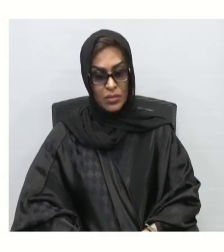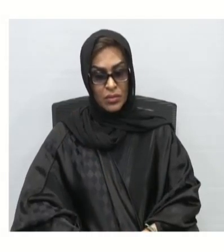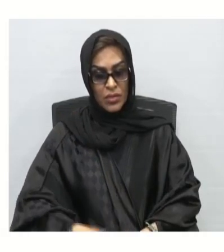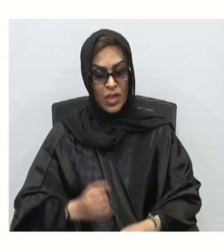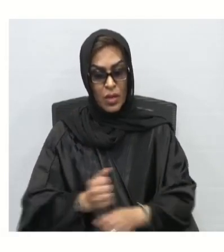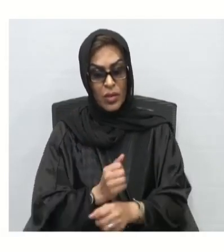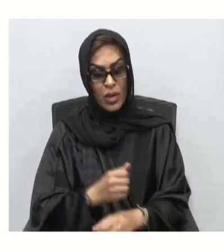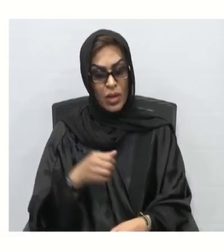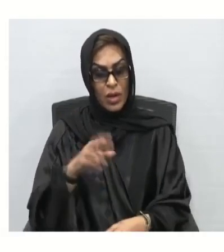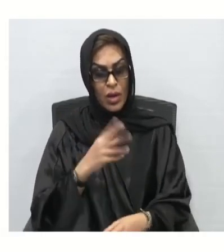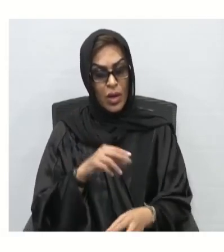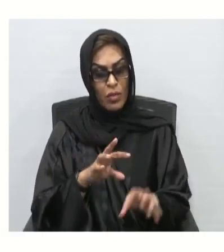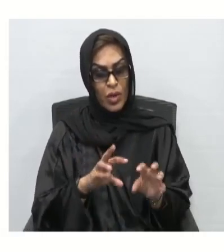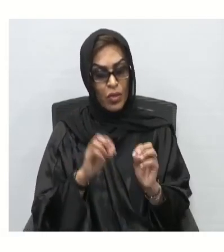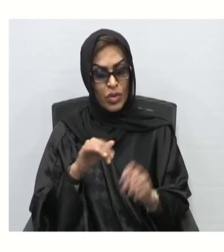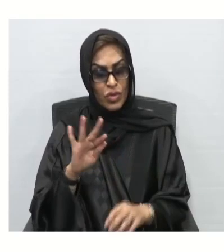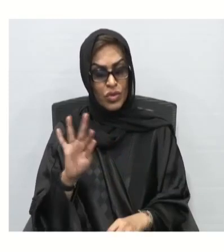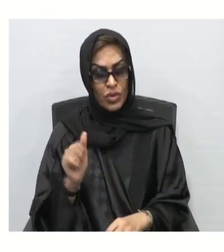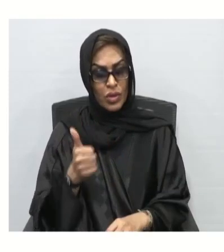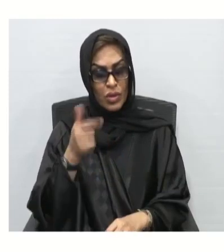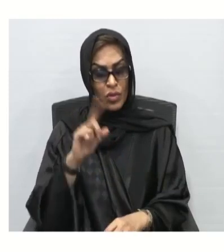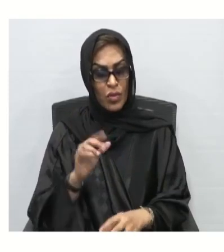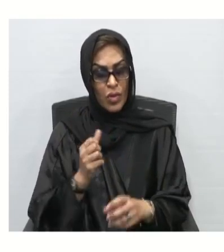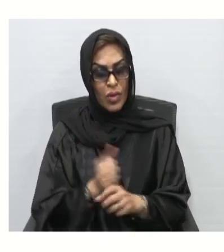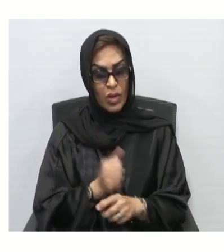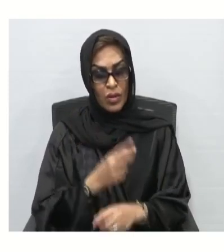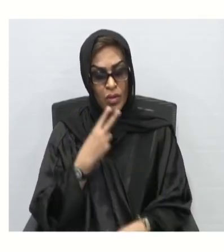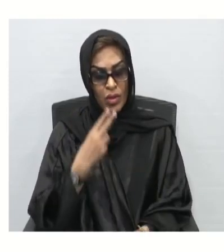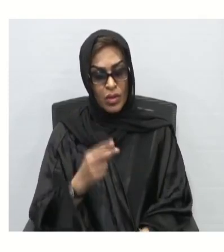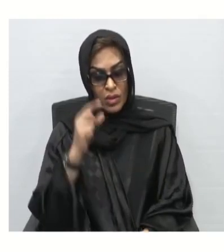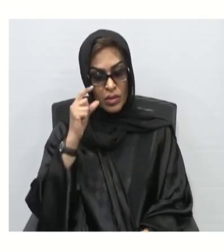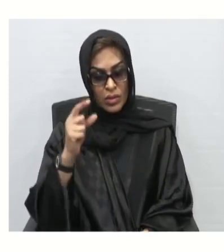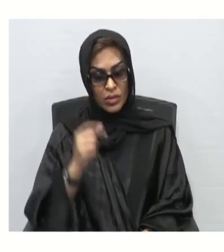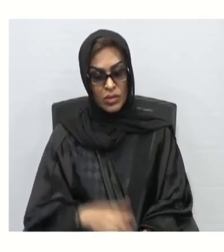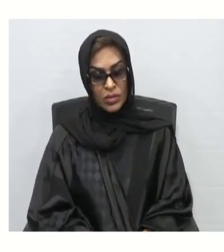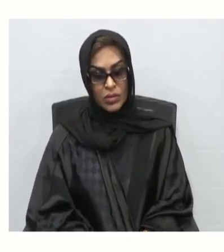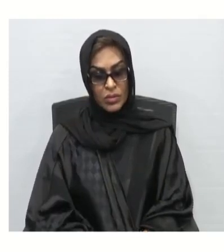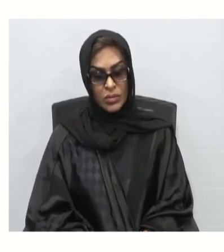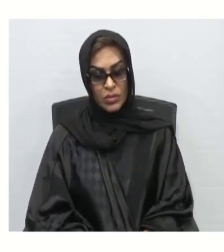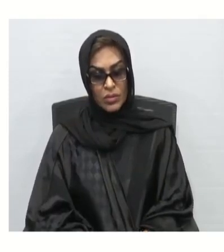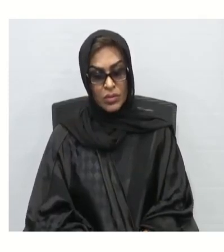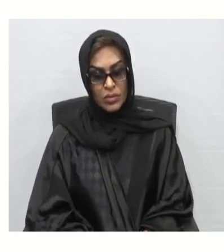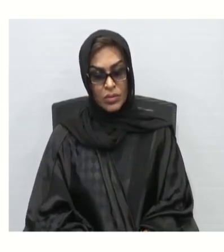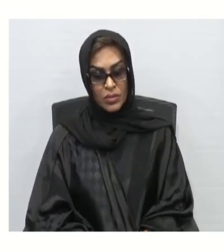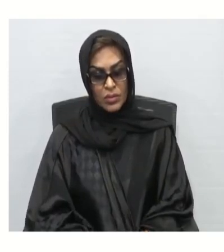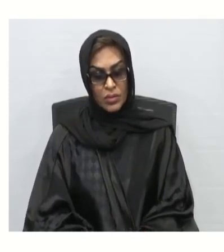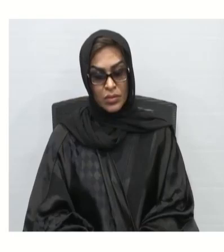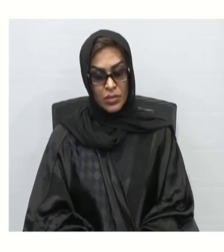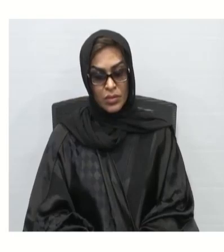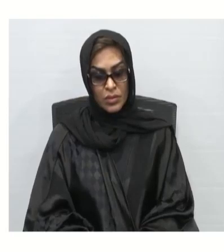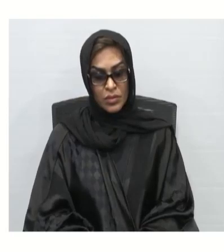هي عمليات البيع والشراء وممارسه عروض التجاره لكافه المنتجات والبضائع